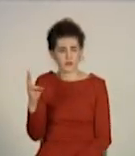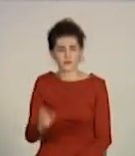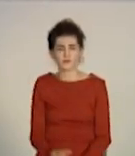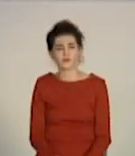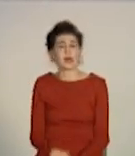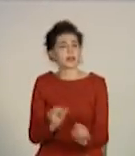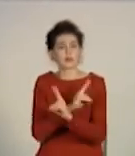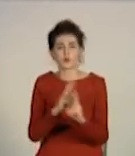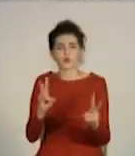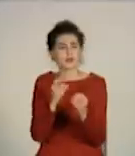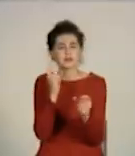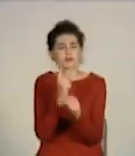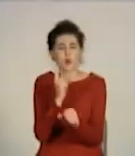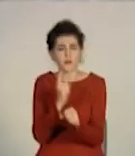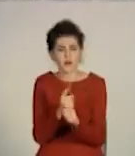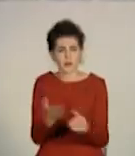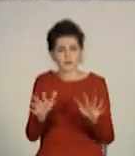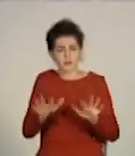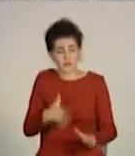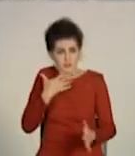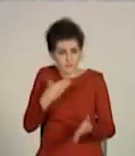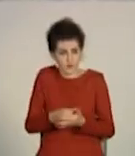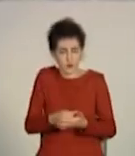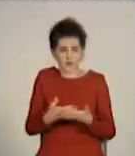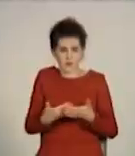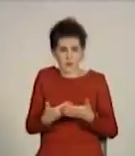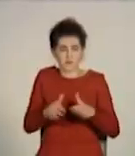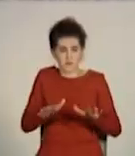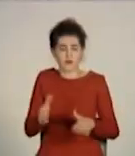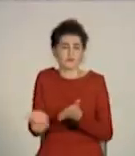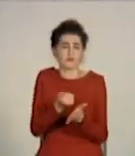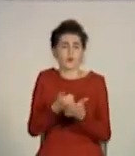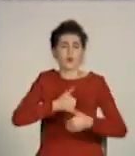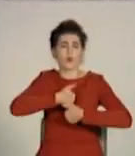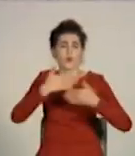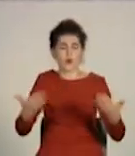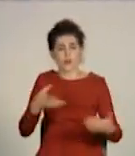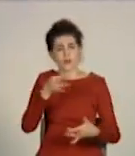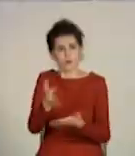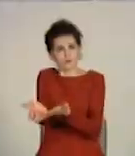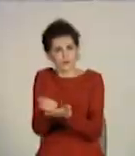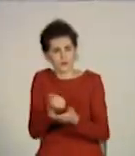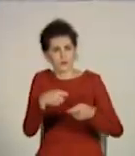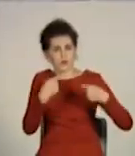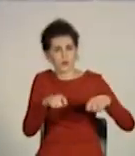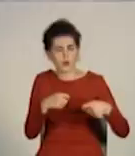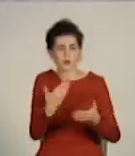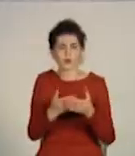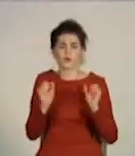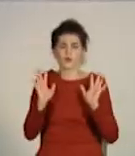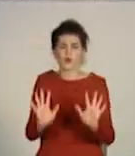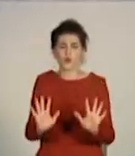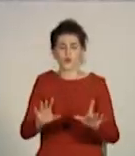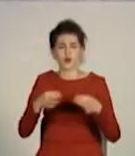забороняє вирощувати першоцвіти на власних подвір'ях, зазначають правоохоронці та біологи. Однак продавати ці рослини можна лише в